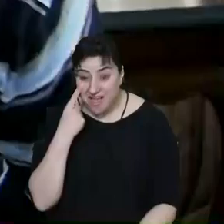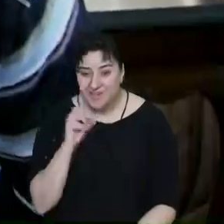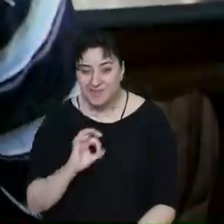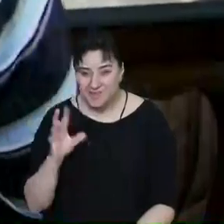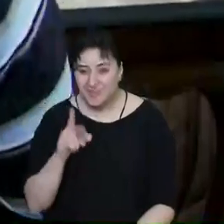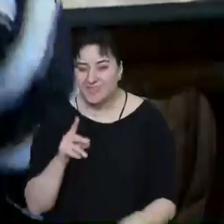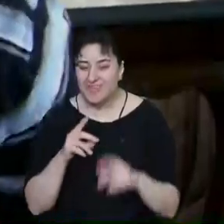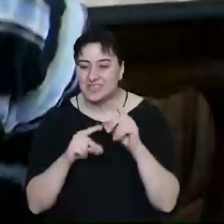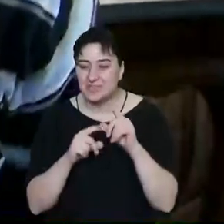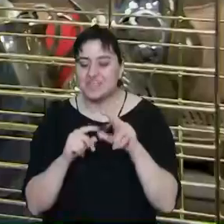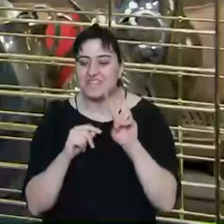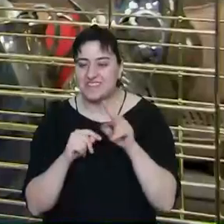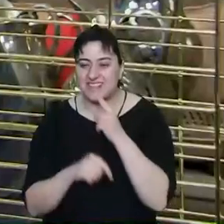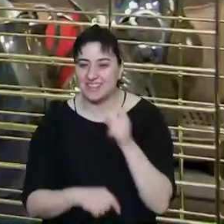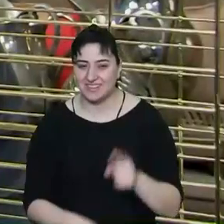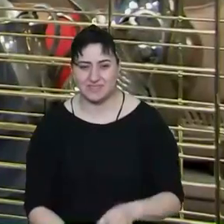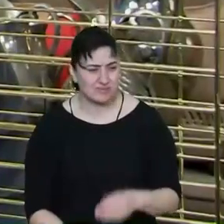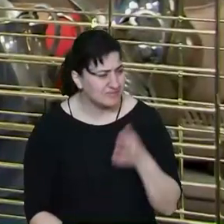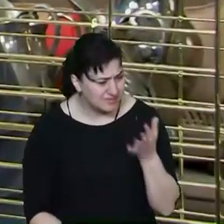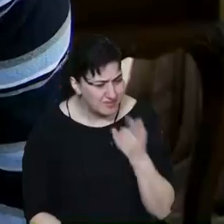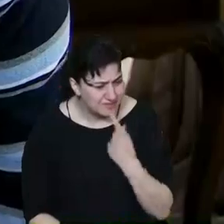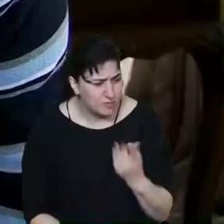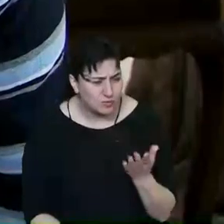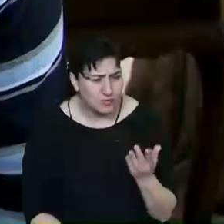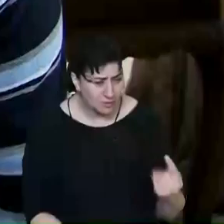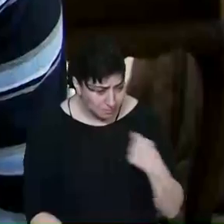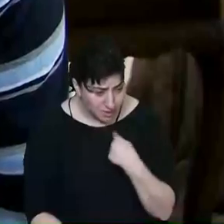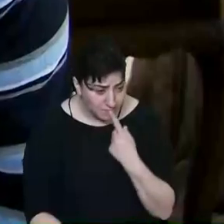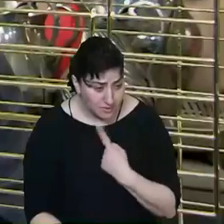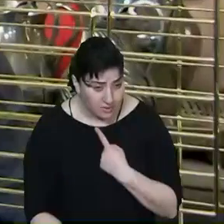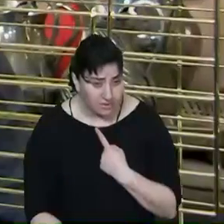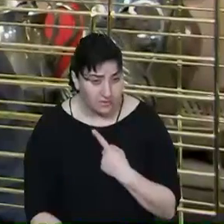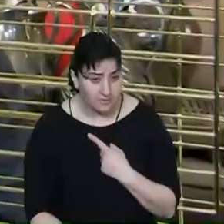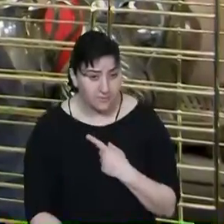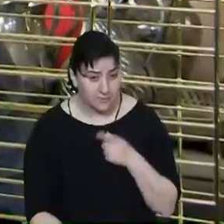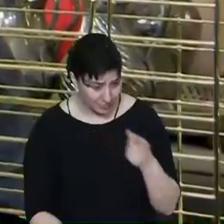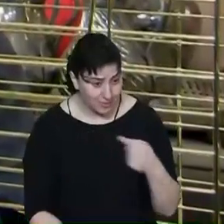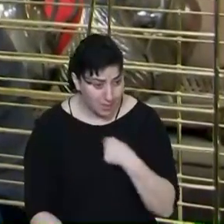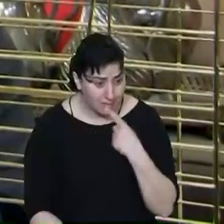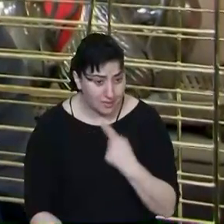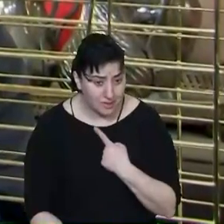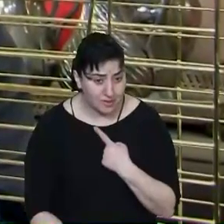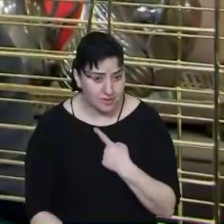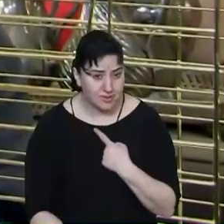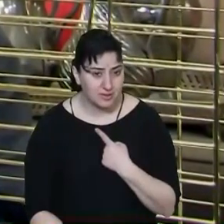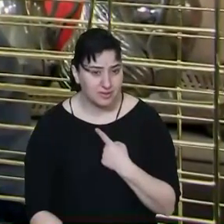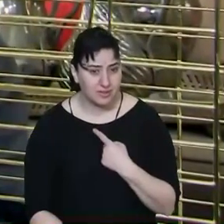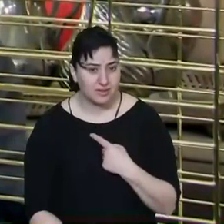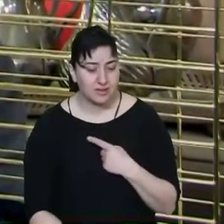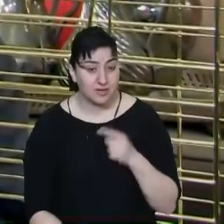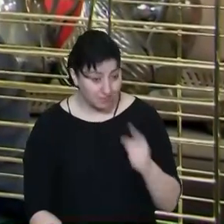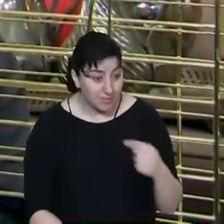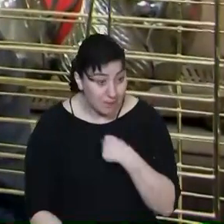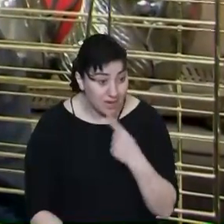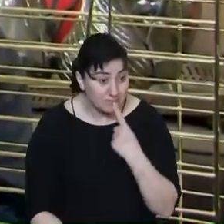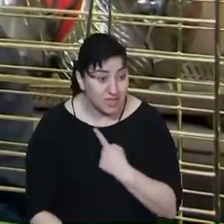üzülsün, şapşal Veysel dedi ya. Ne diyorsun lan sen? Oğlum bana mı diyorsun sen? Sen bana mı diyorsun? Anam